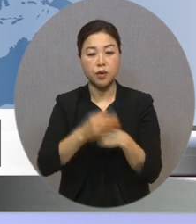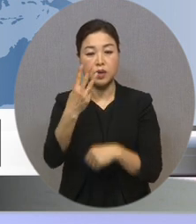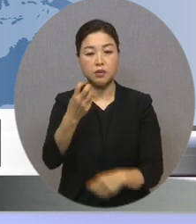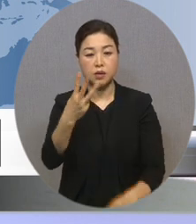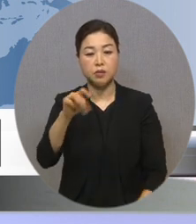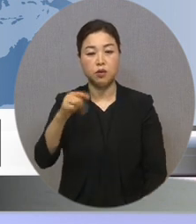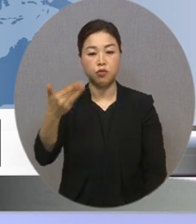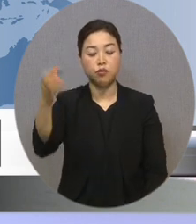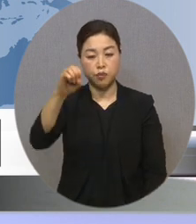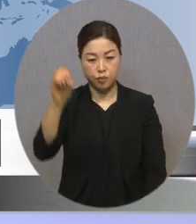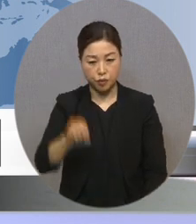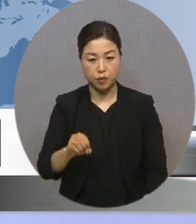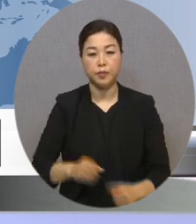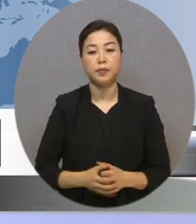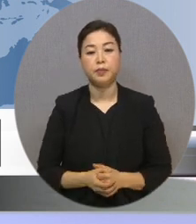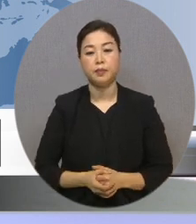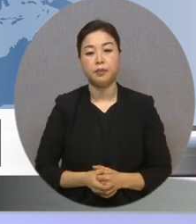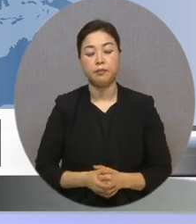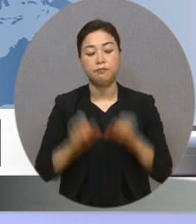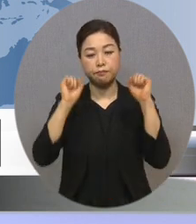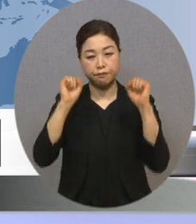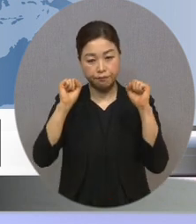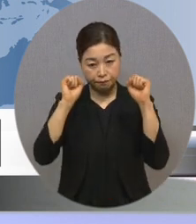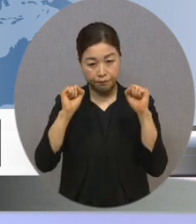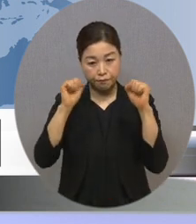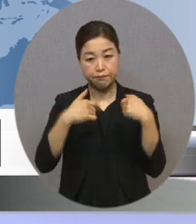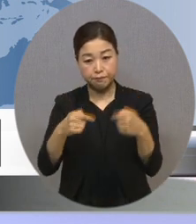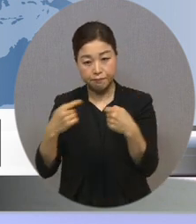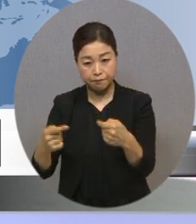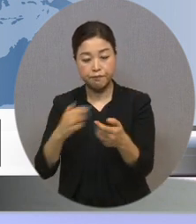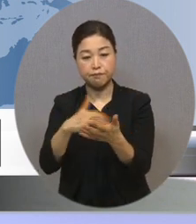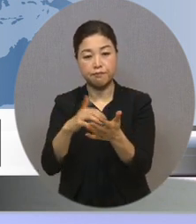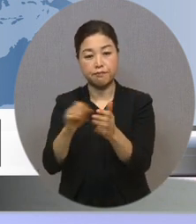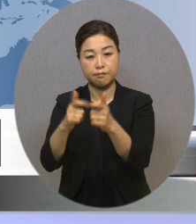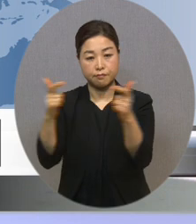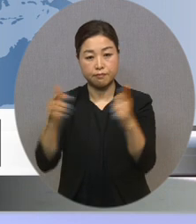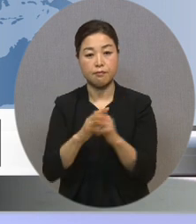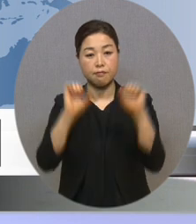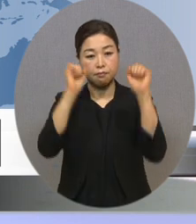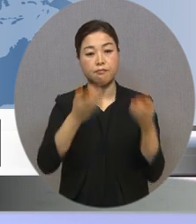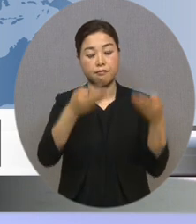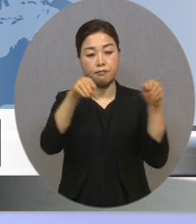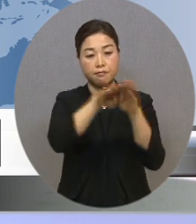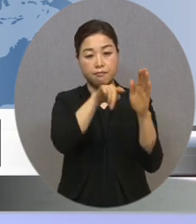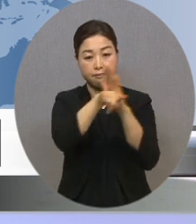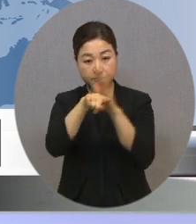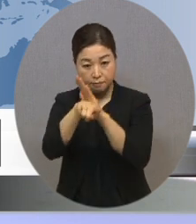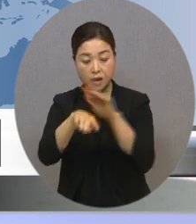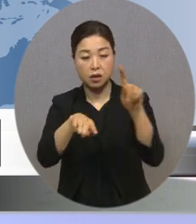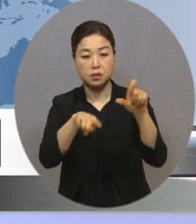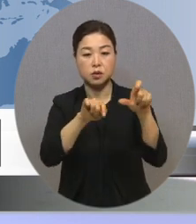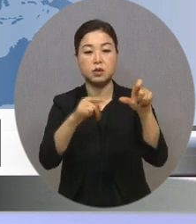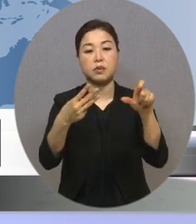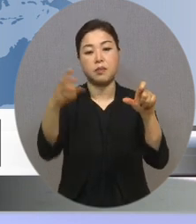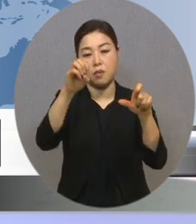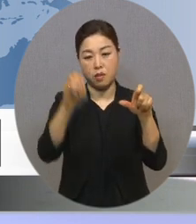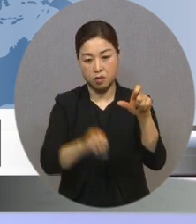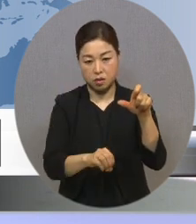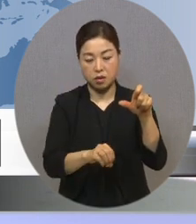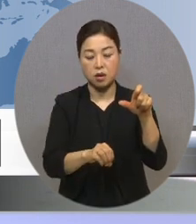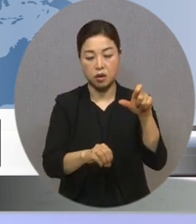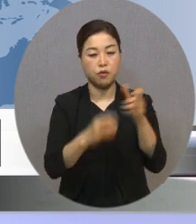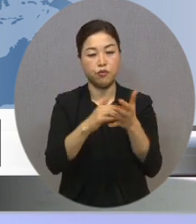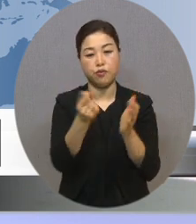33.9%로 집계됐습니다. 이렇게 운동에 대한 참여는 늘었는데 체육시설 이용률은 15.3%로